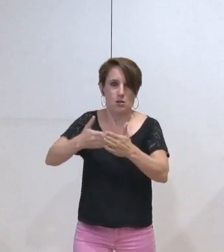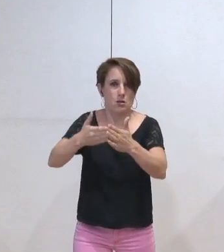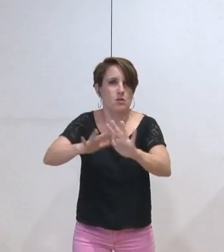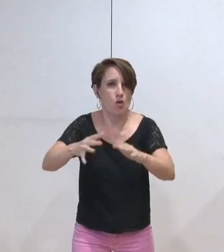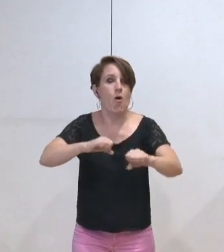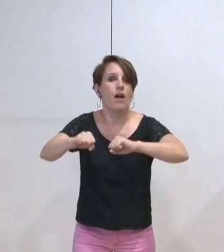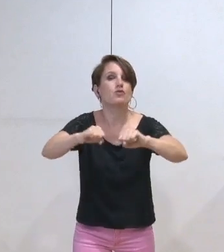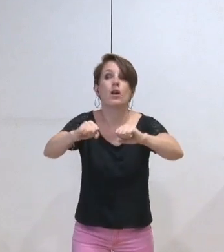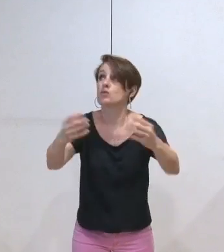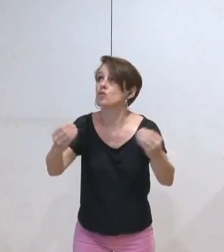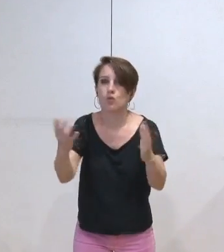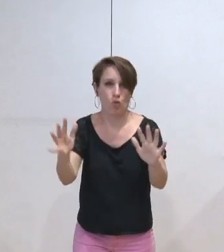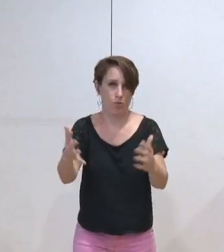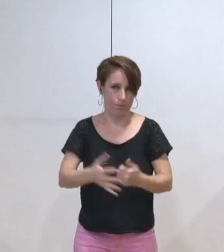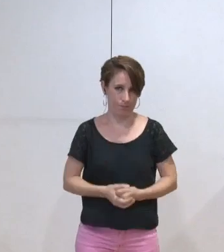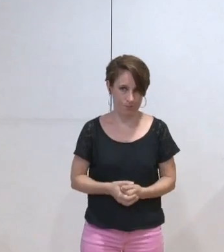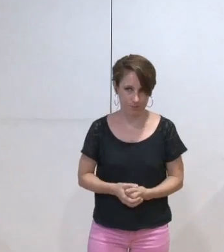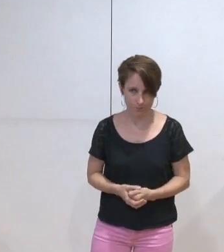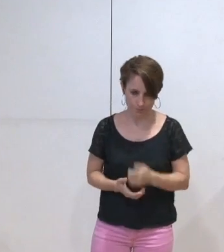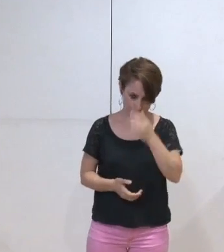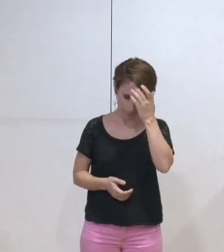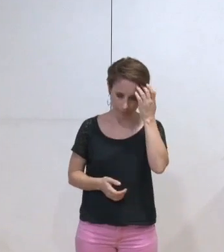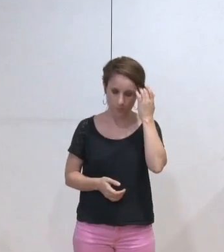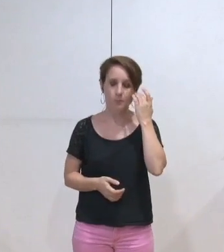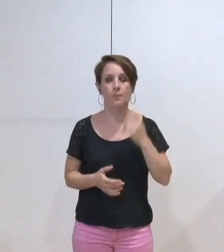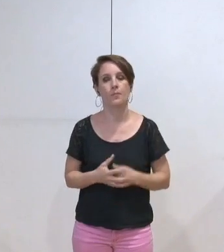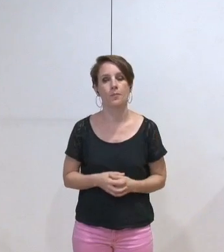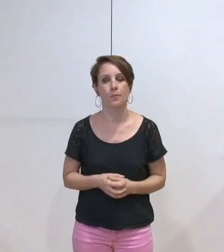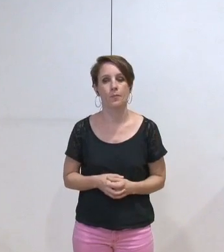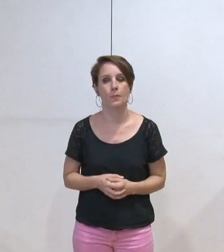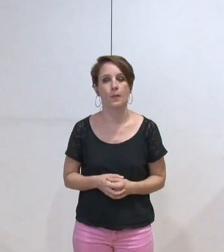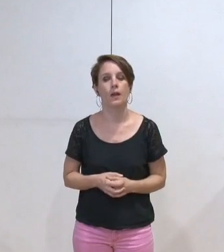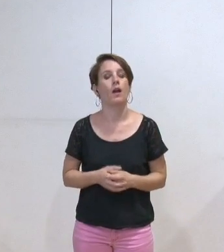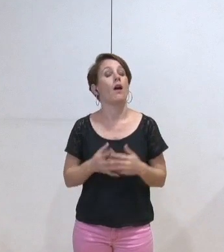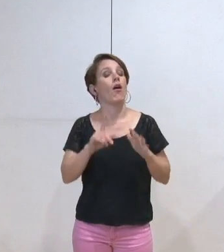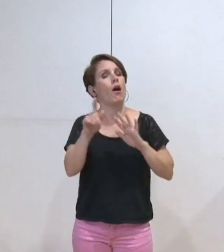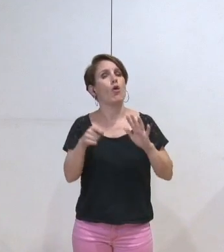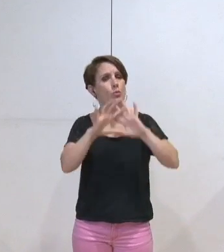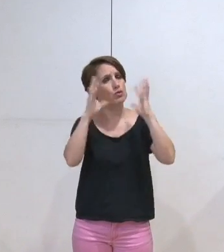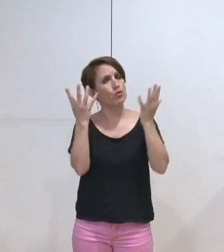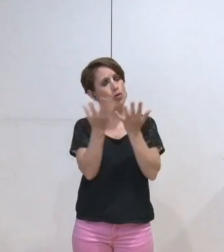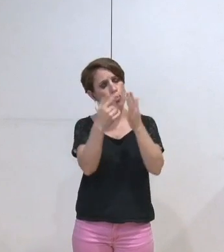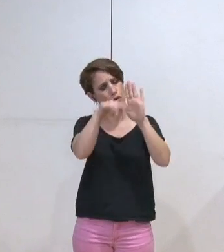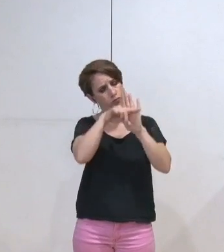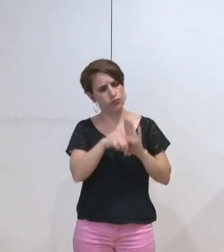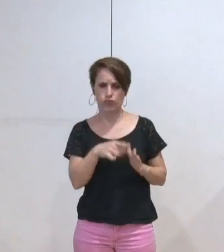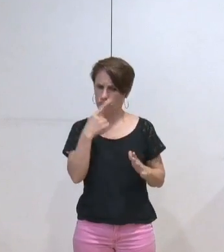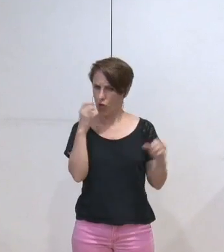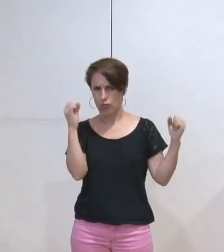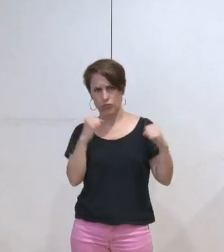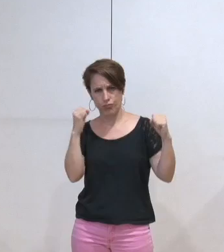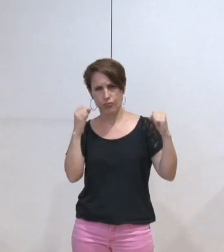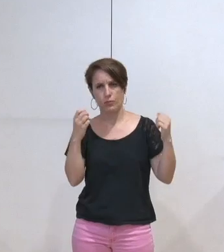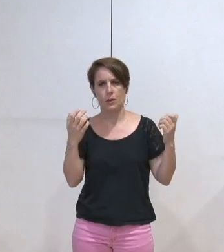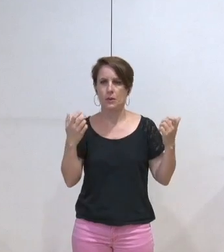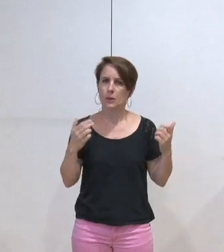généralités je l'ai dit consensuell il y a des éléments euh d'approche qui sont présentés et qui marquent